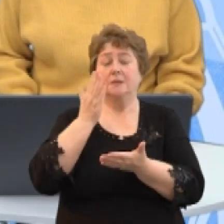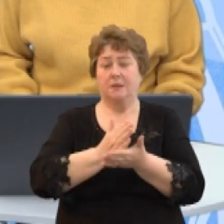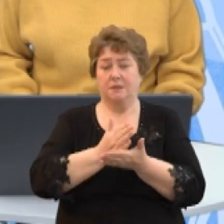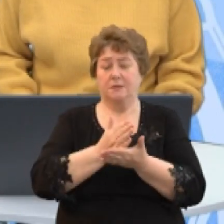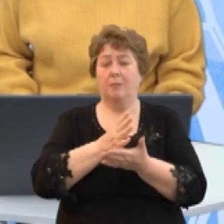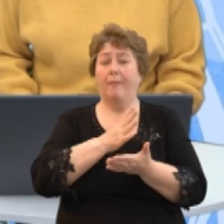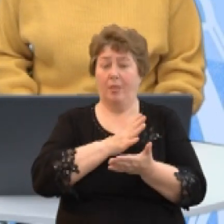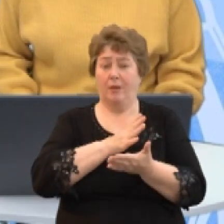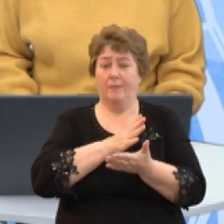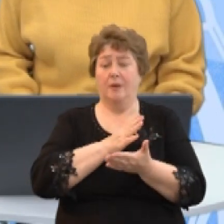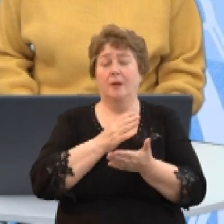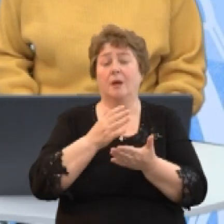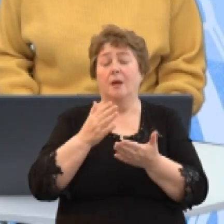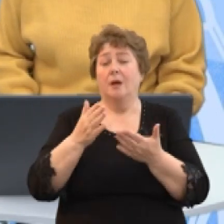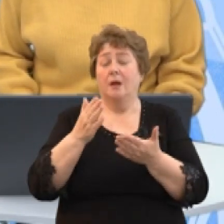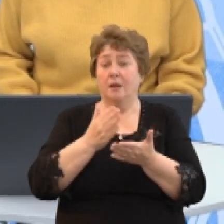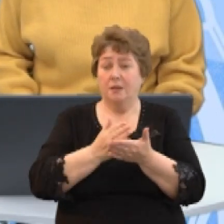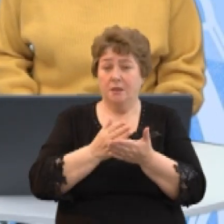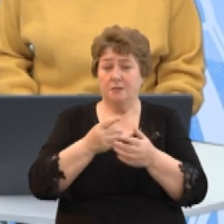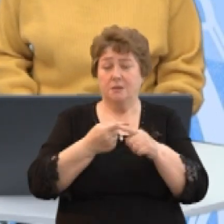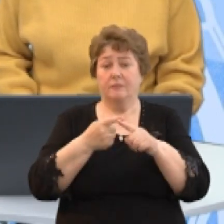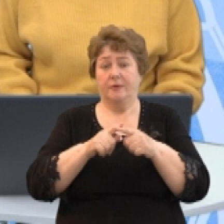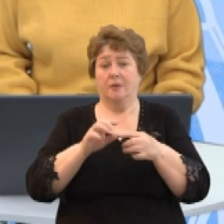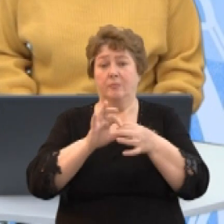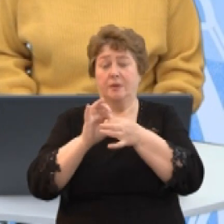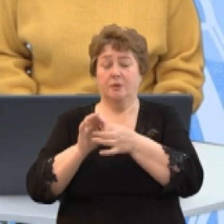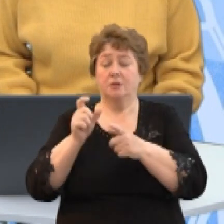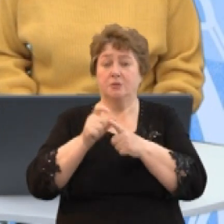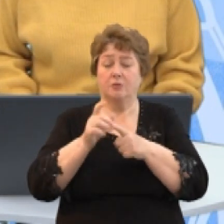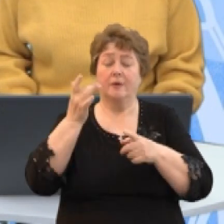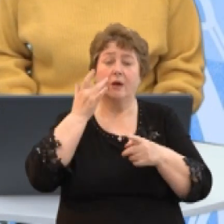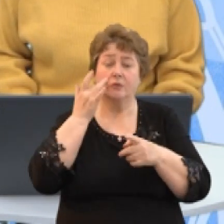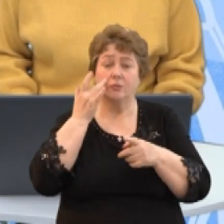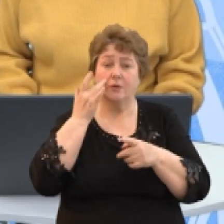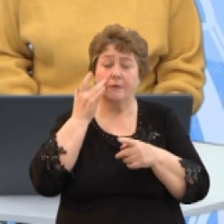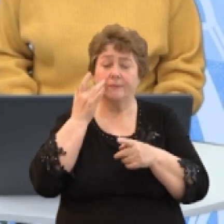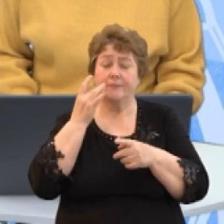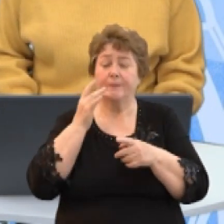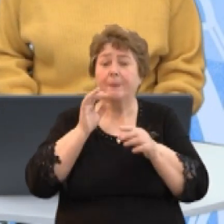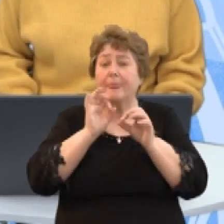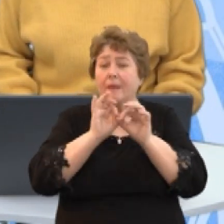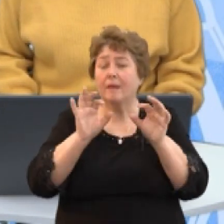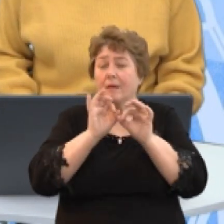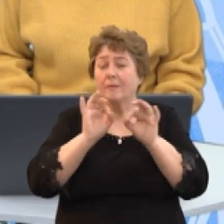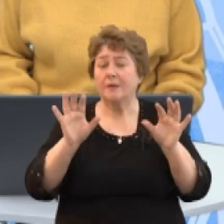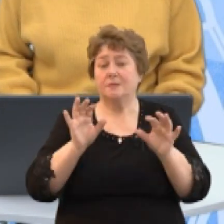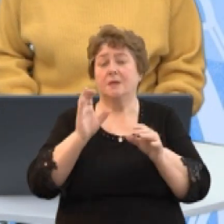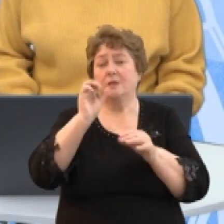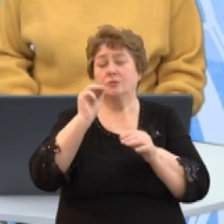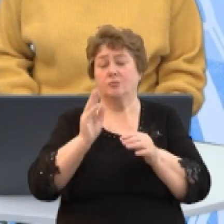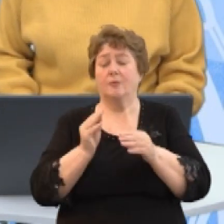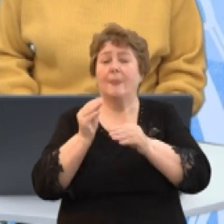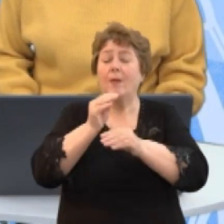а есть ли в этом предложении слово которое поясняет существительное